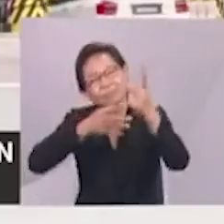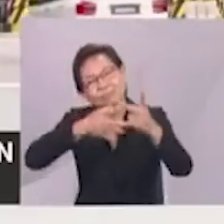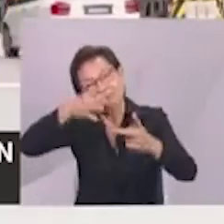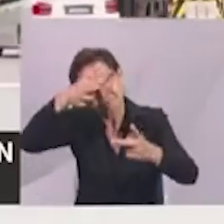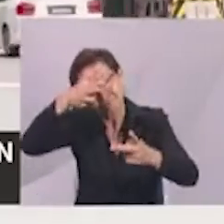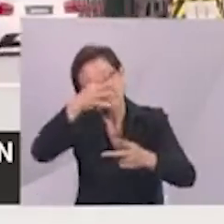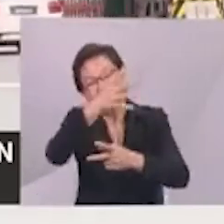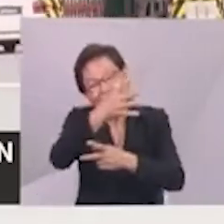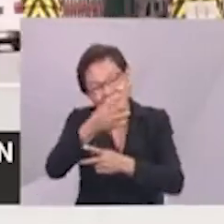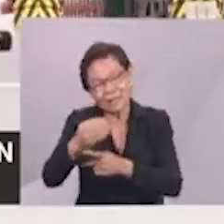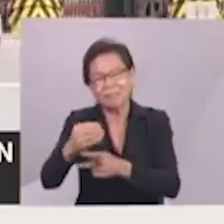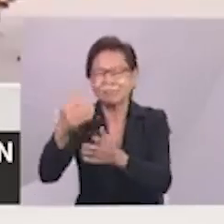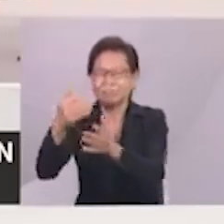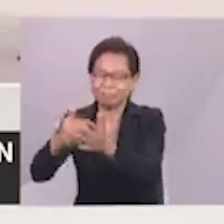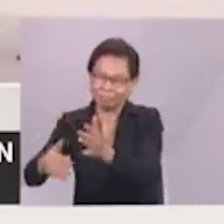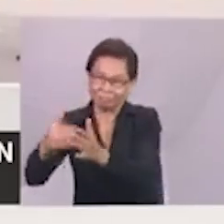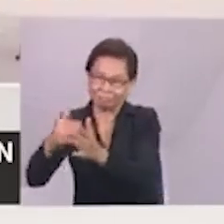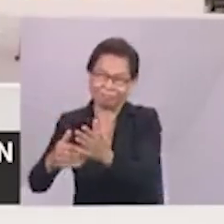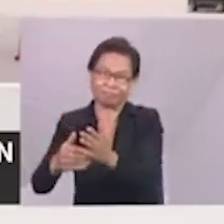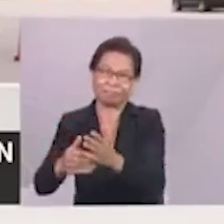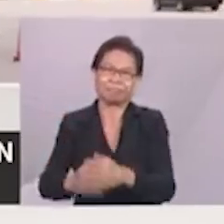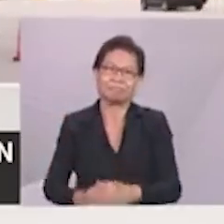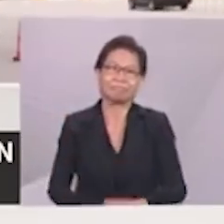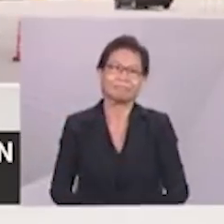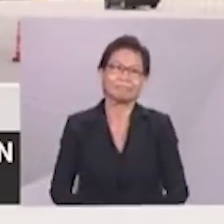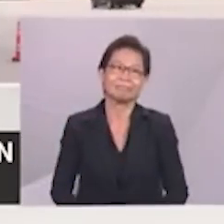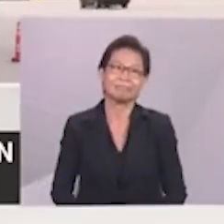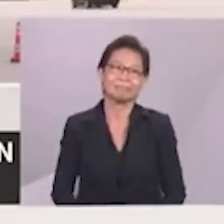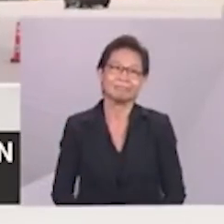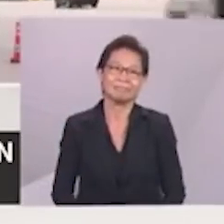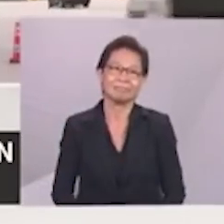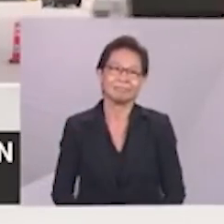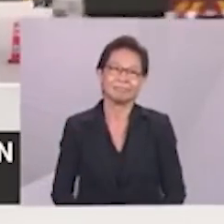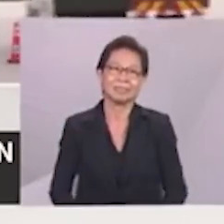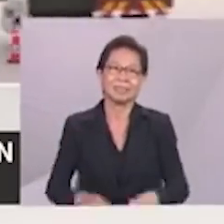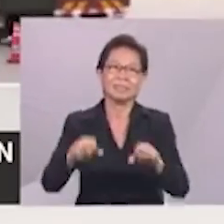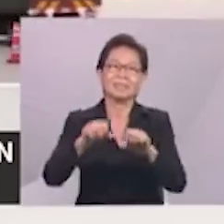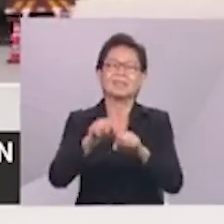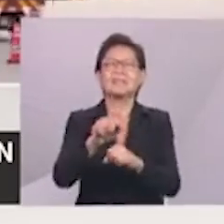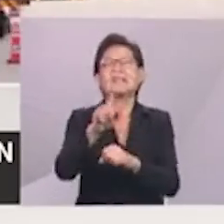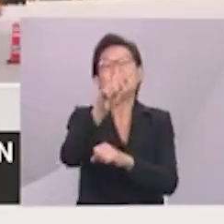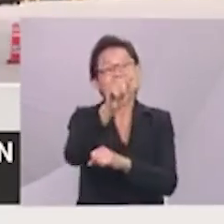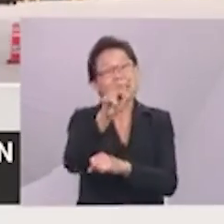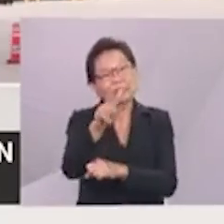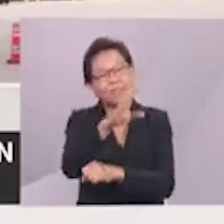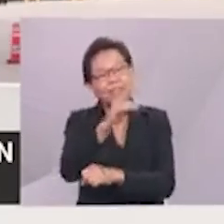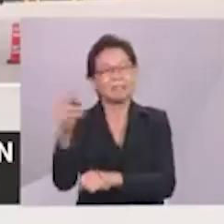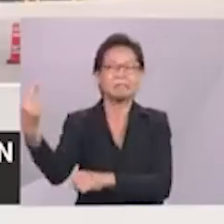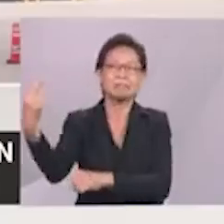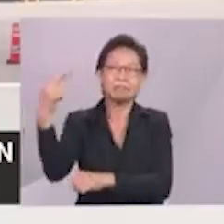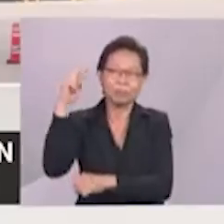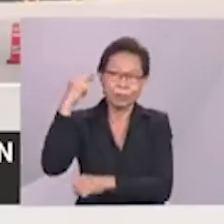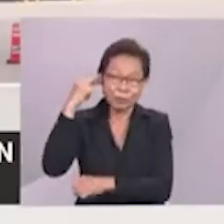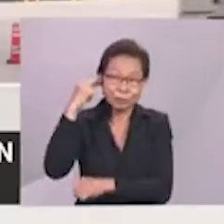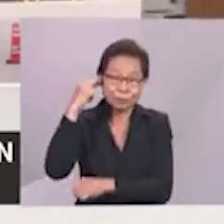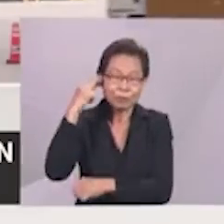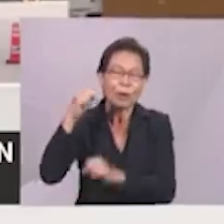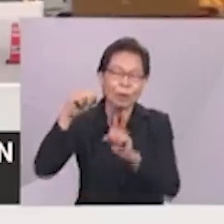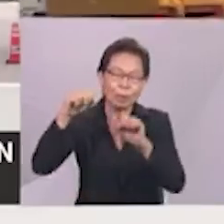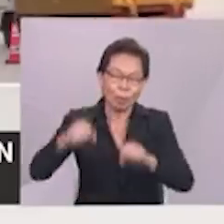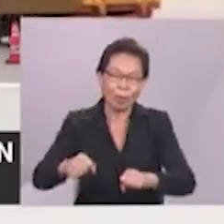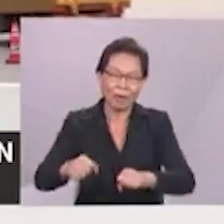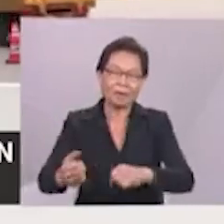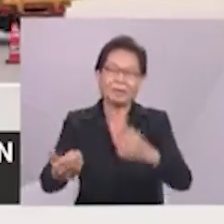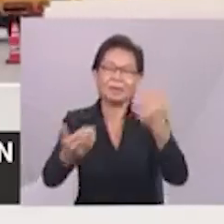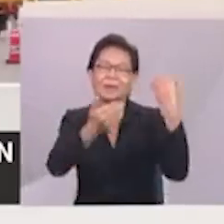dan sanak saudara station station TV dan radio bolehlah